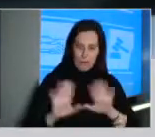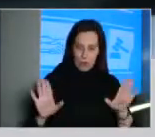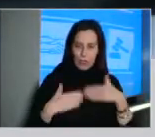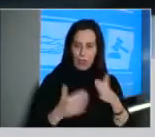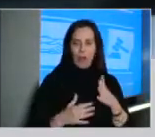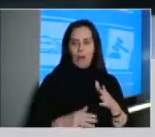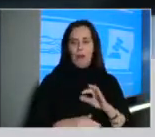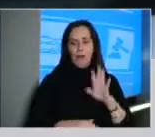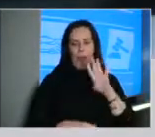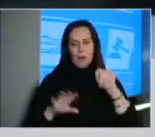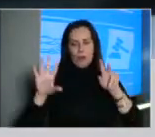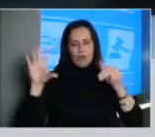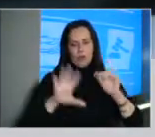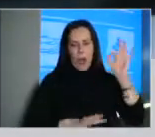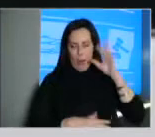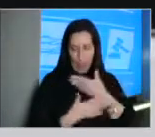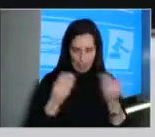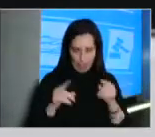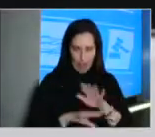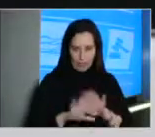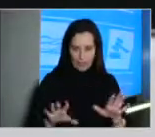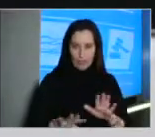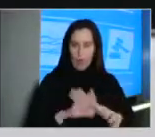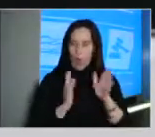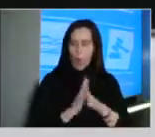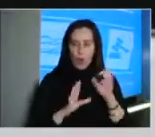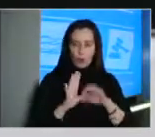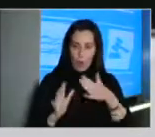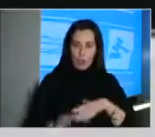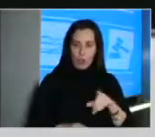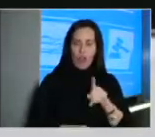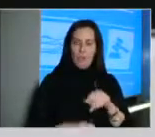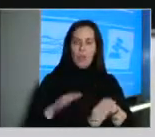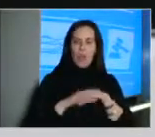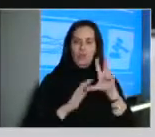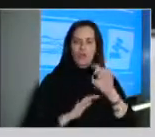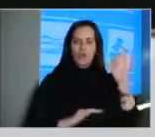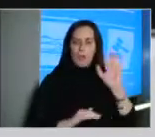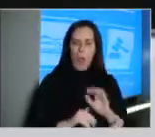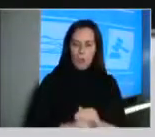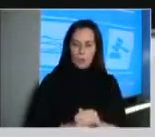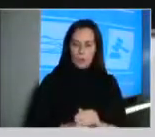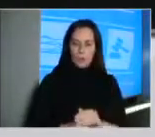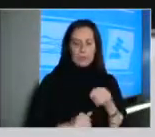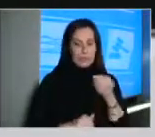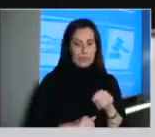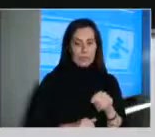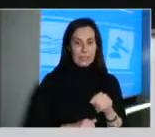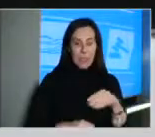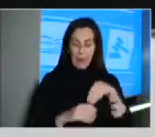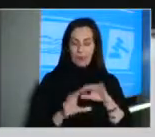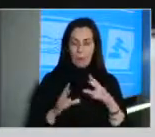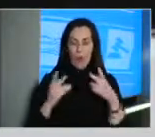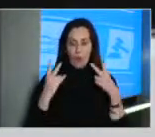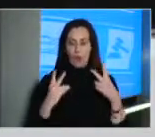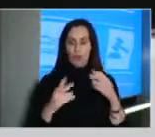לך בוודאות 4.86. אין כזה דבר. כל הקרנות היו רוצות את זה, אבל זה עד 30%. אוקיי. עכשיו, זה מרכיב מאוד